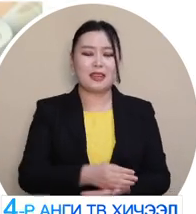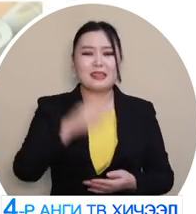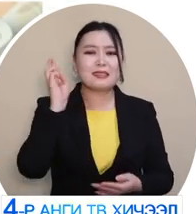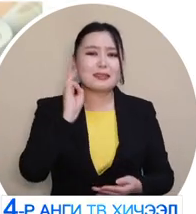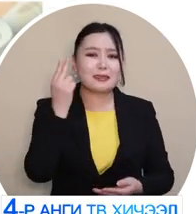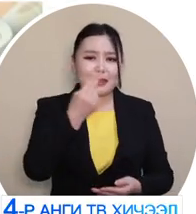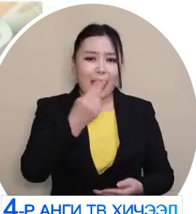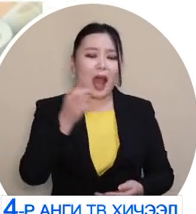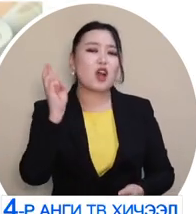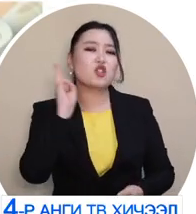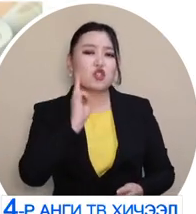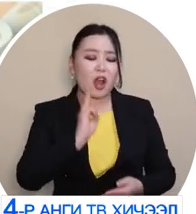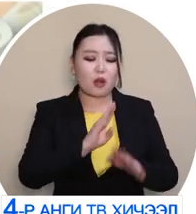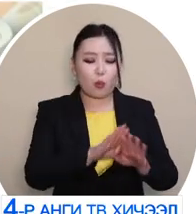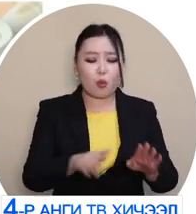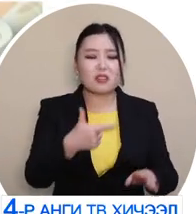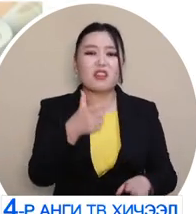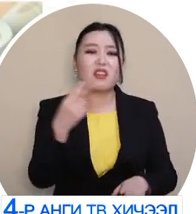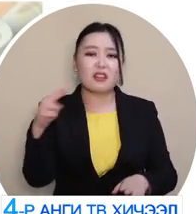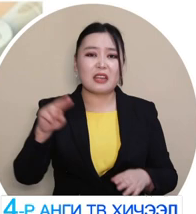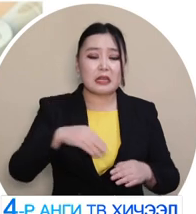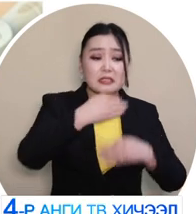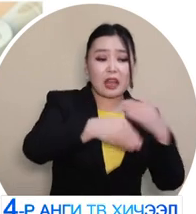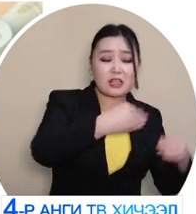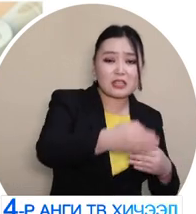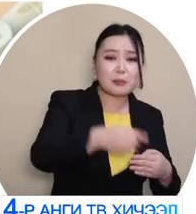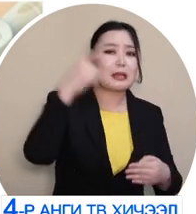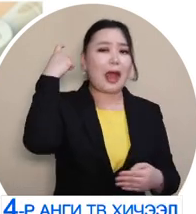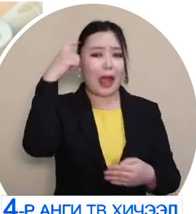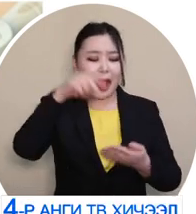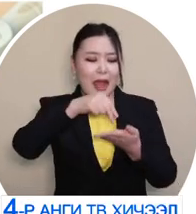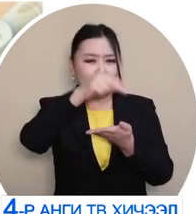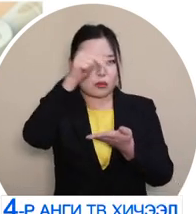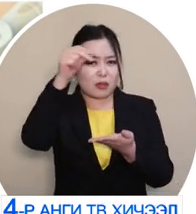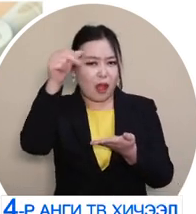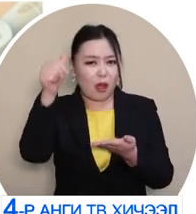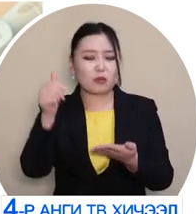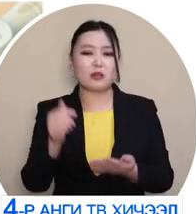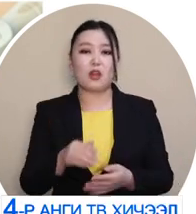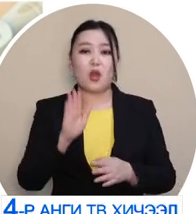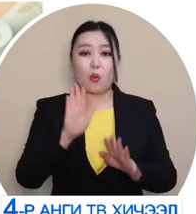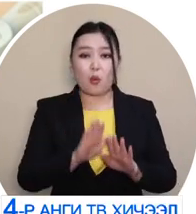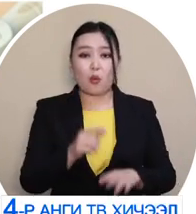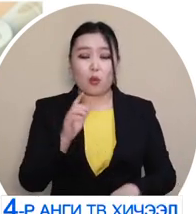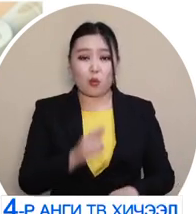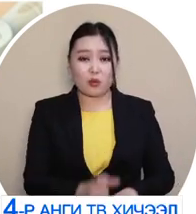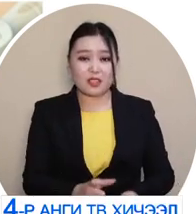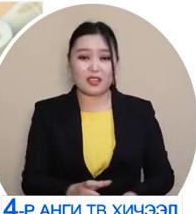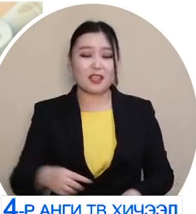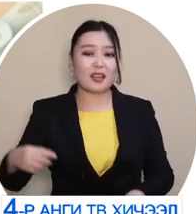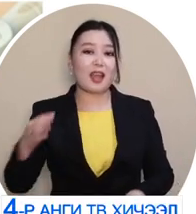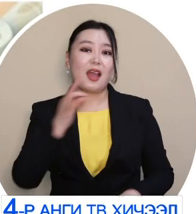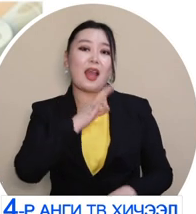шар хүүхдийн гээд цаашлбал хар будаа хүртэл хүний хэрэгцээнд олон